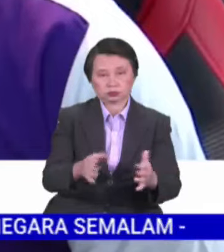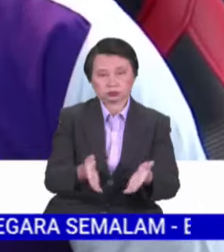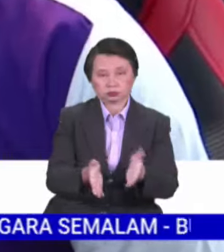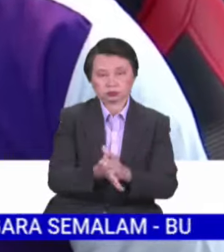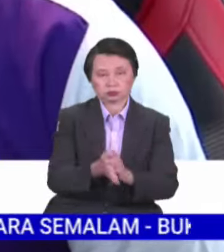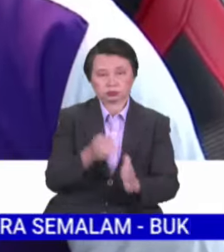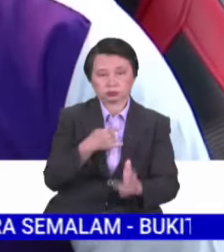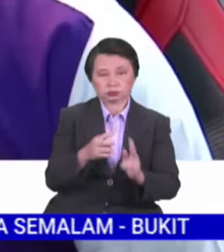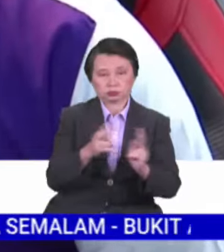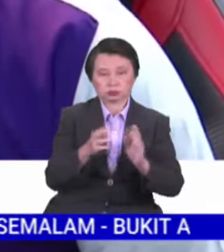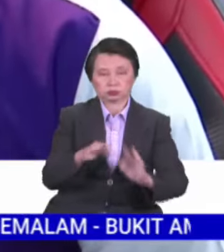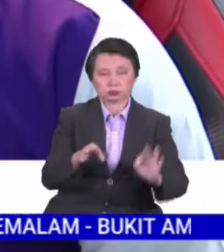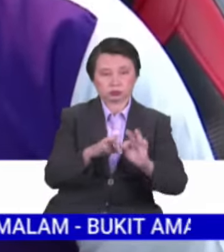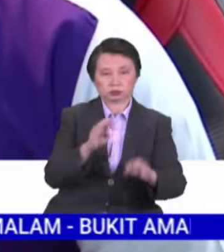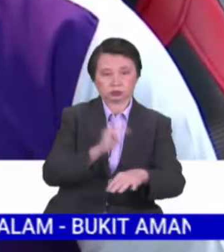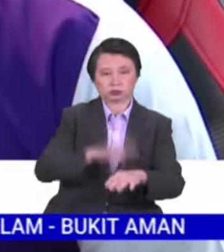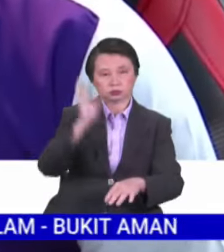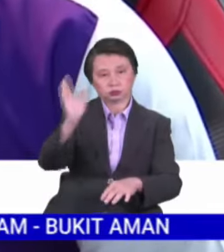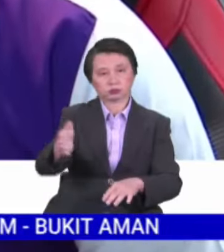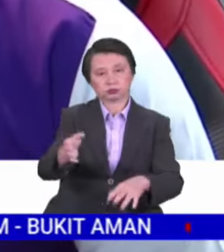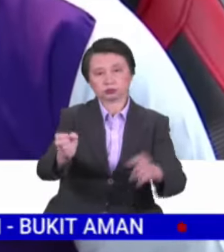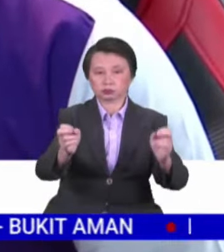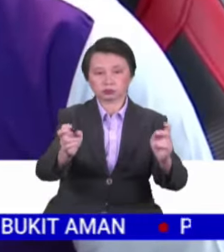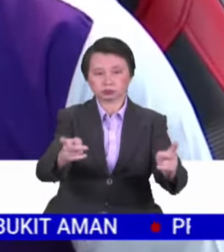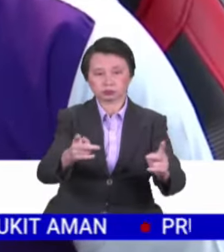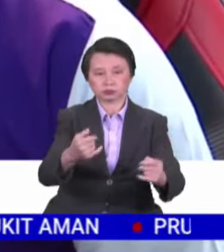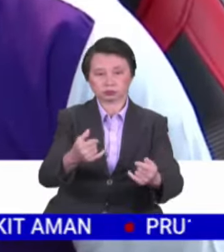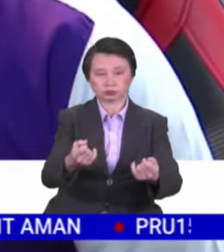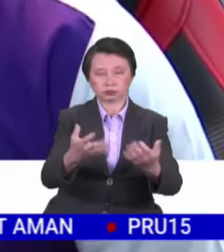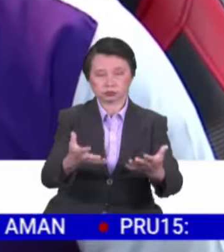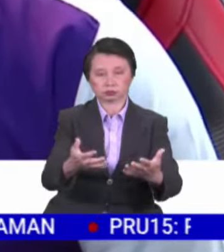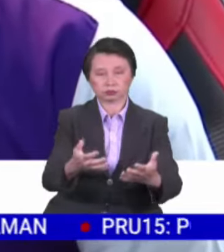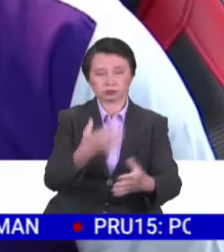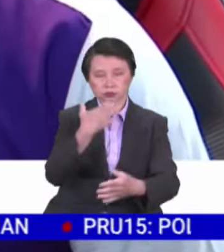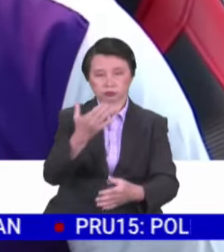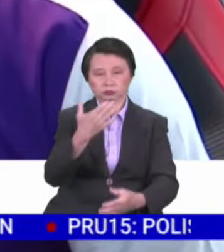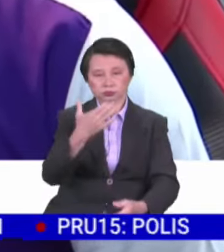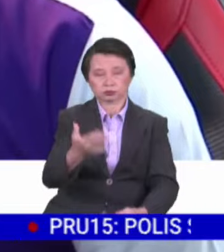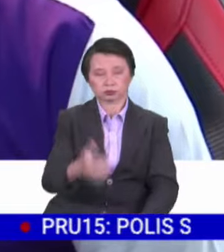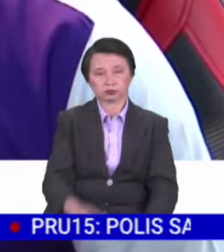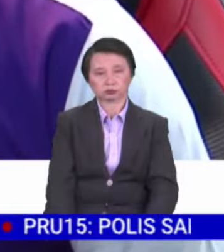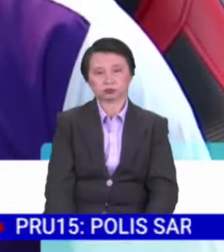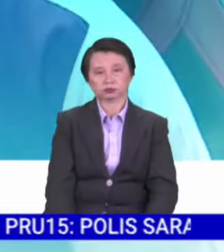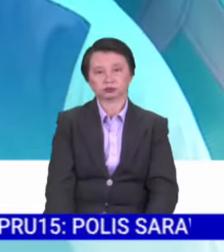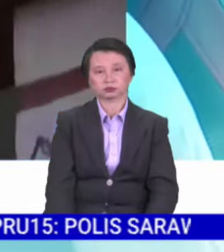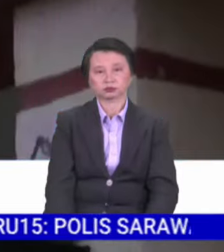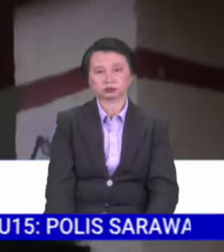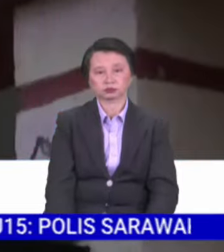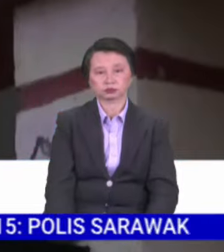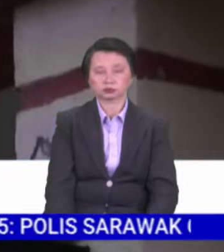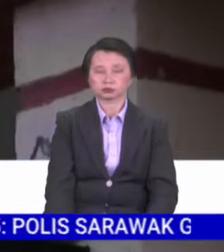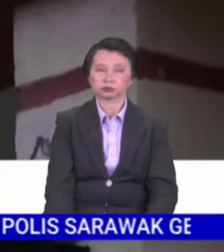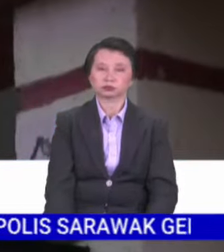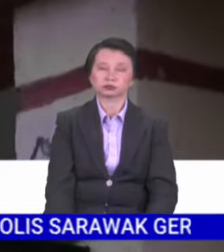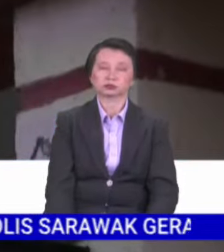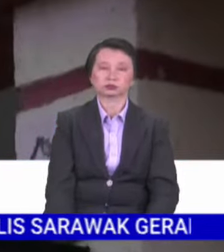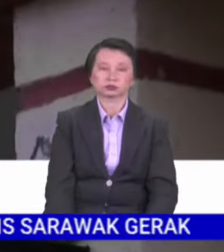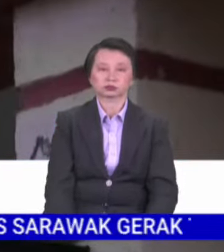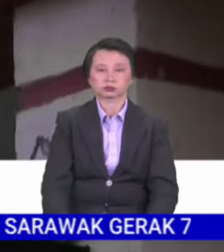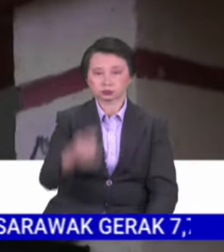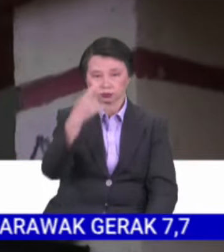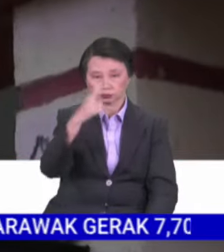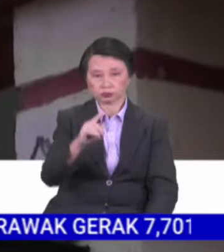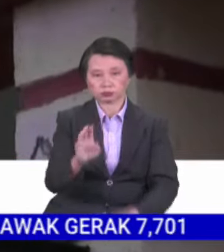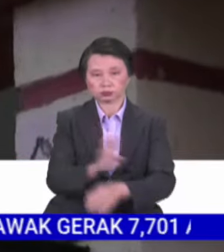benda paling penting lah untuk saya masa tu. Yelah, nak bayar sewa, bayar kereta. Masih banyak benda. So, kerja AWI bagi nebulan tu alhamdulillah.